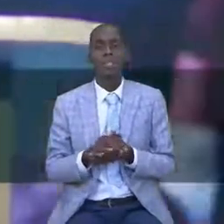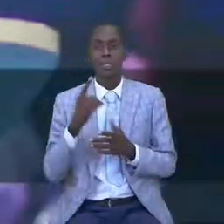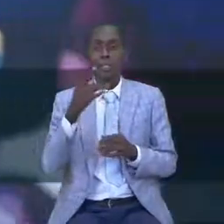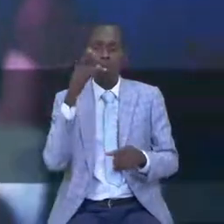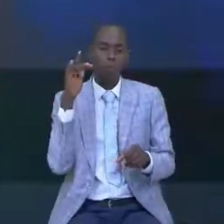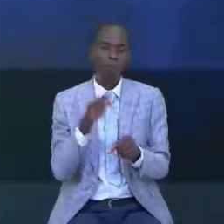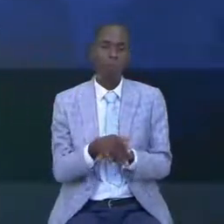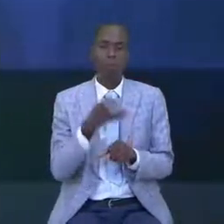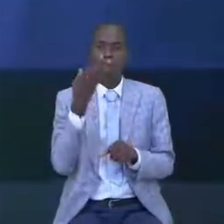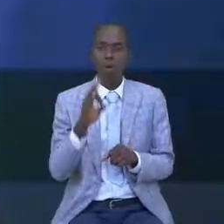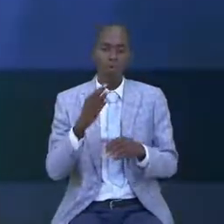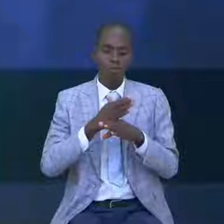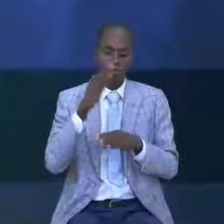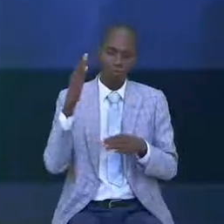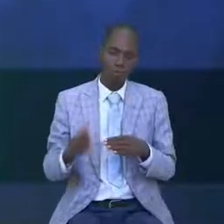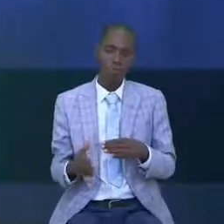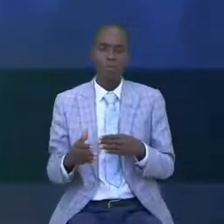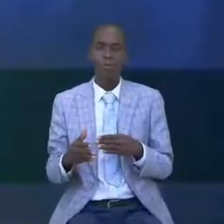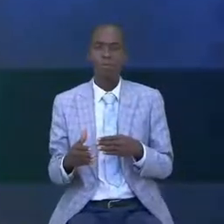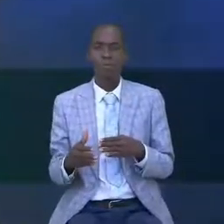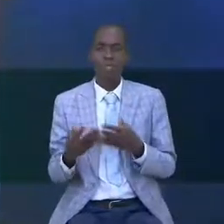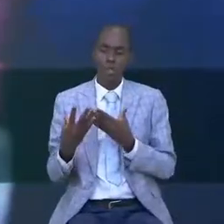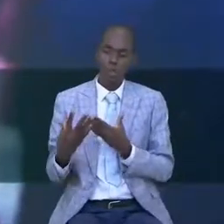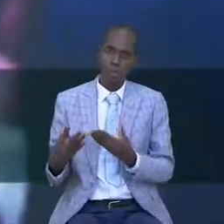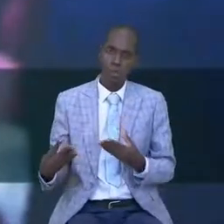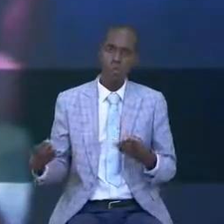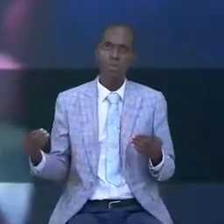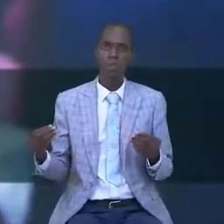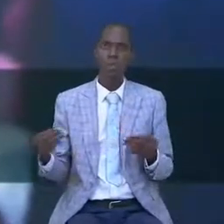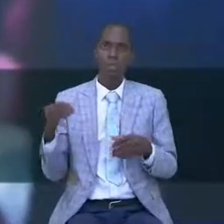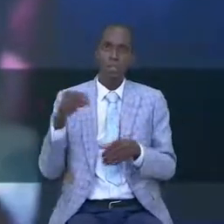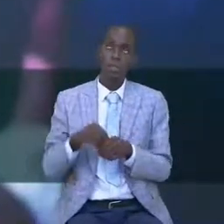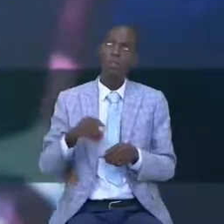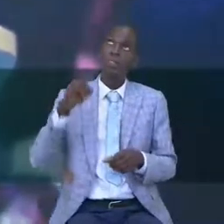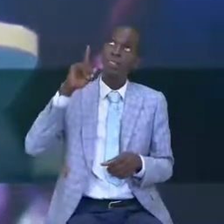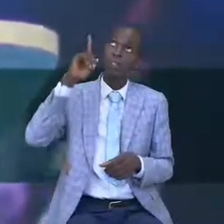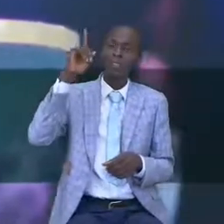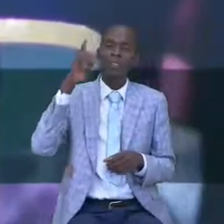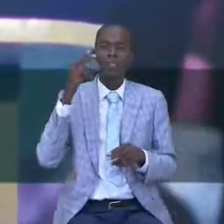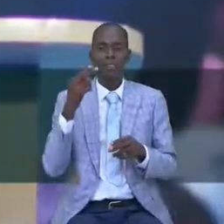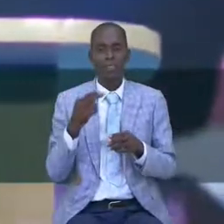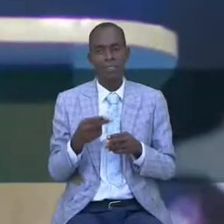totale en son nom. La promesse d'une solution